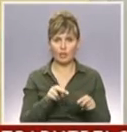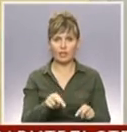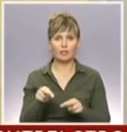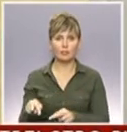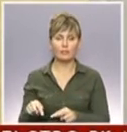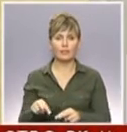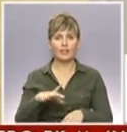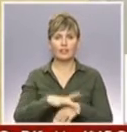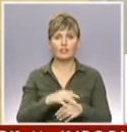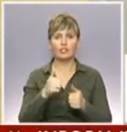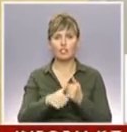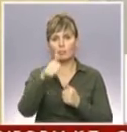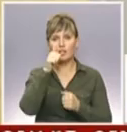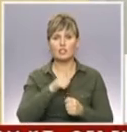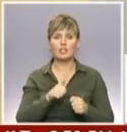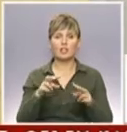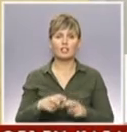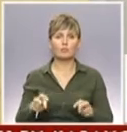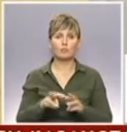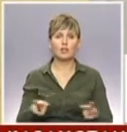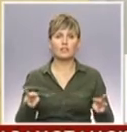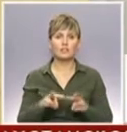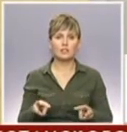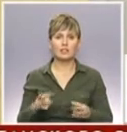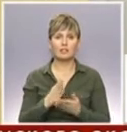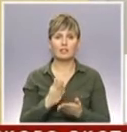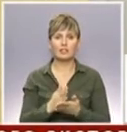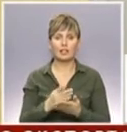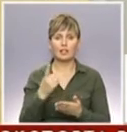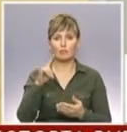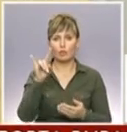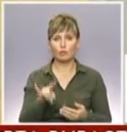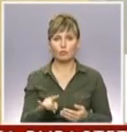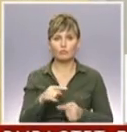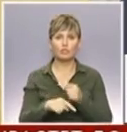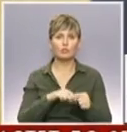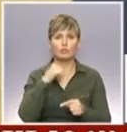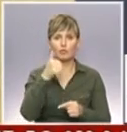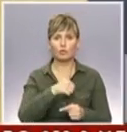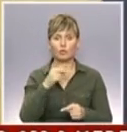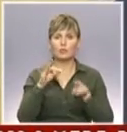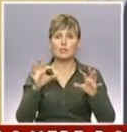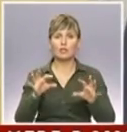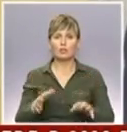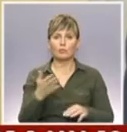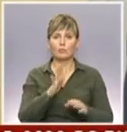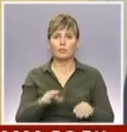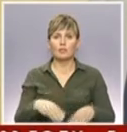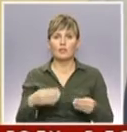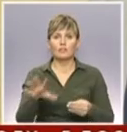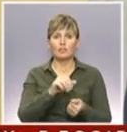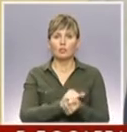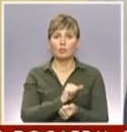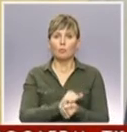Фактически ежемесячно рассматриваем в правительстве. Мы, как министерство, являемся одним окном. Следующего года по закону мы будем давать даже все